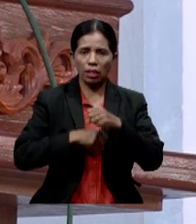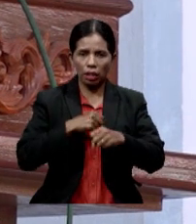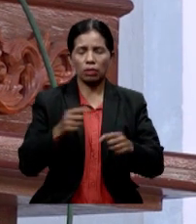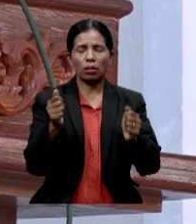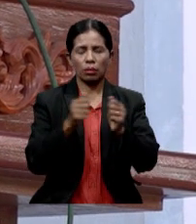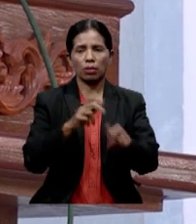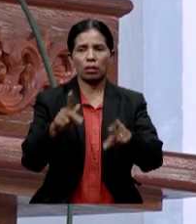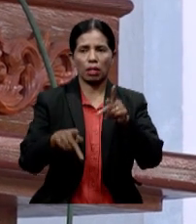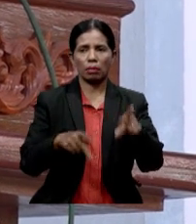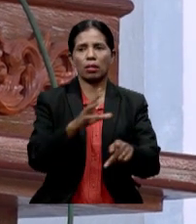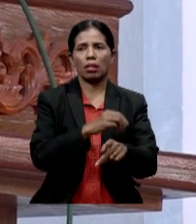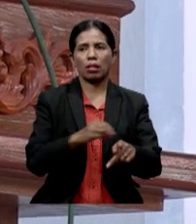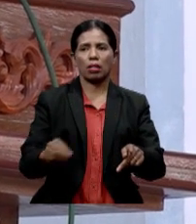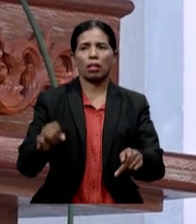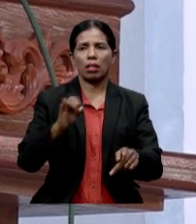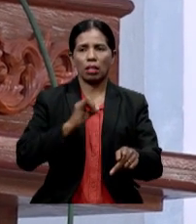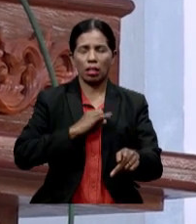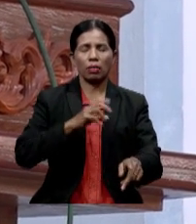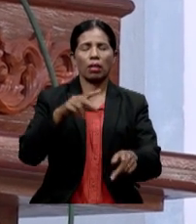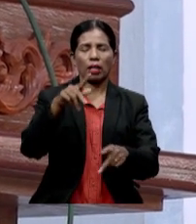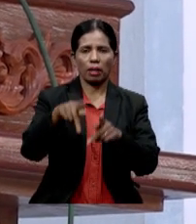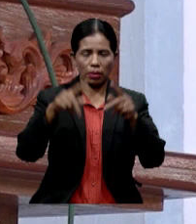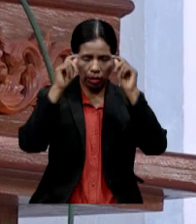Hau niain sama Timor, hau Timor Uang.